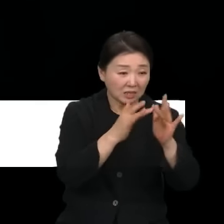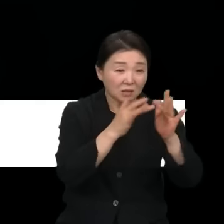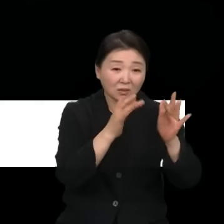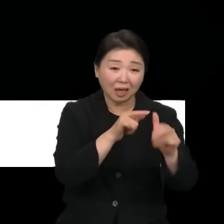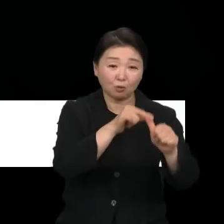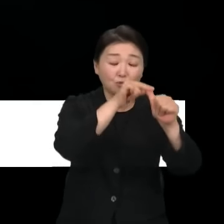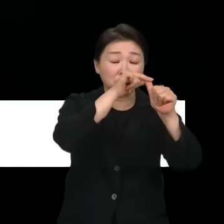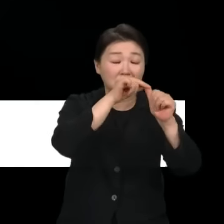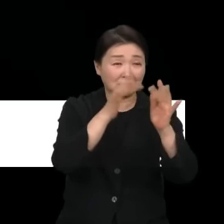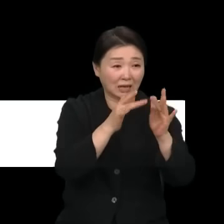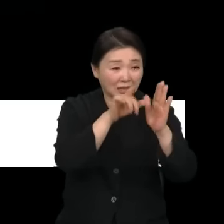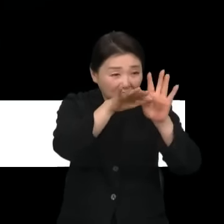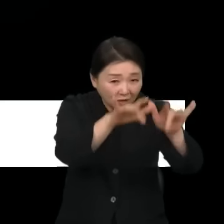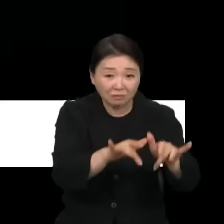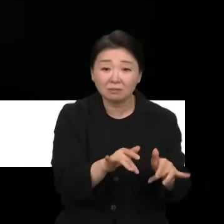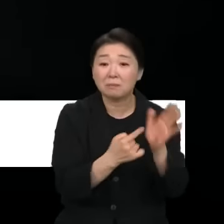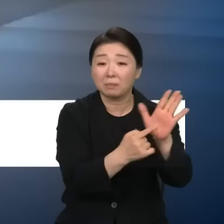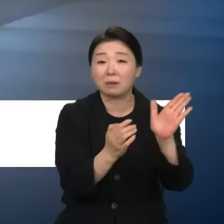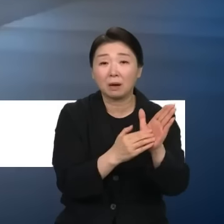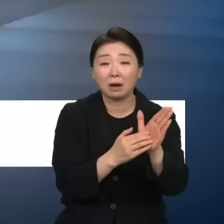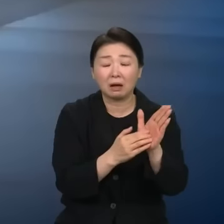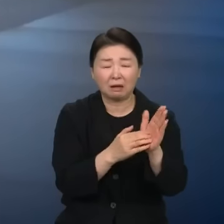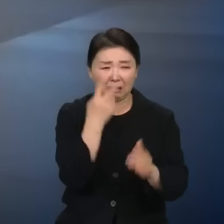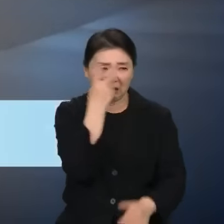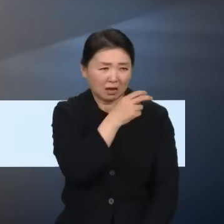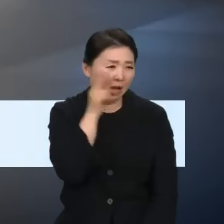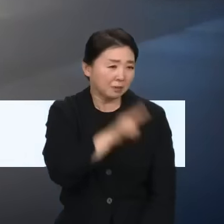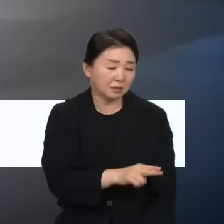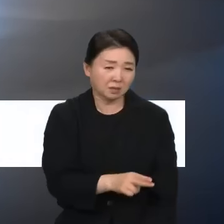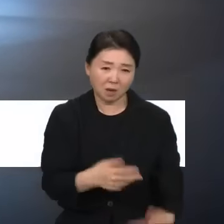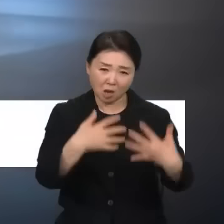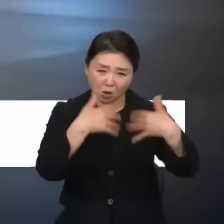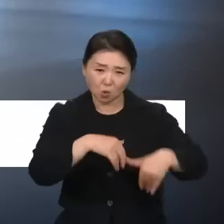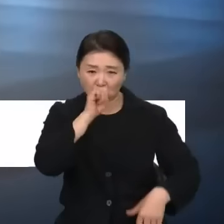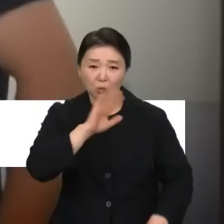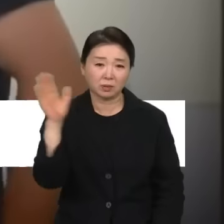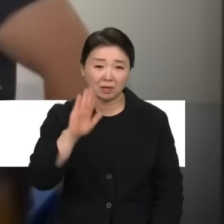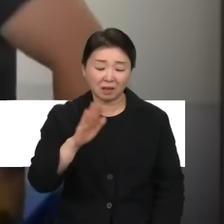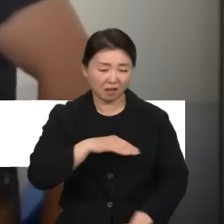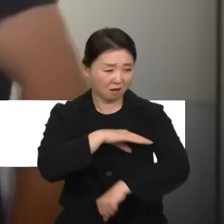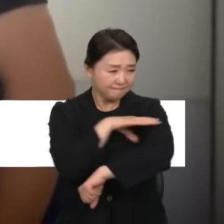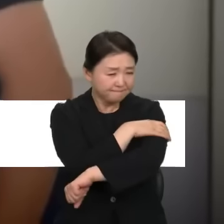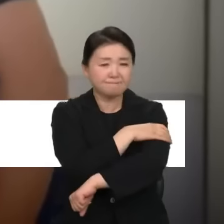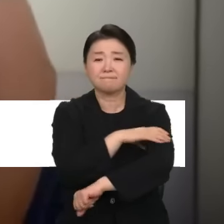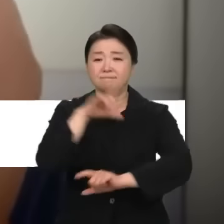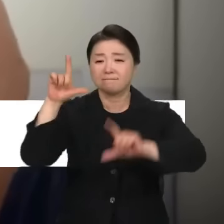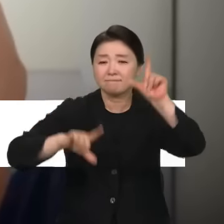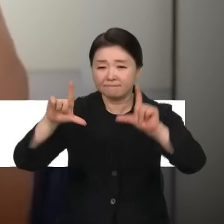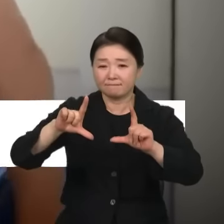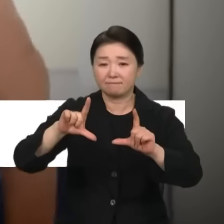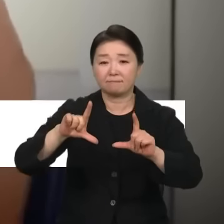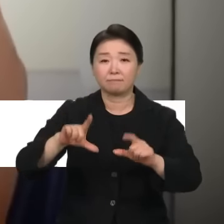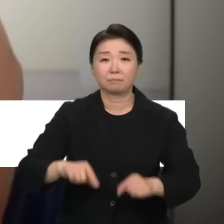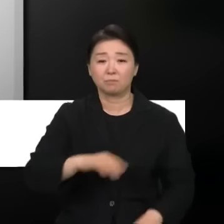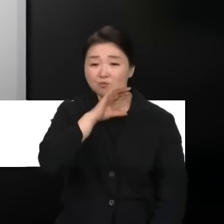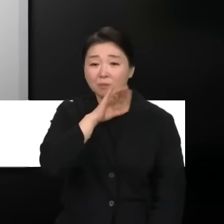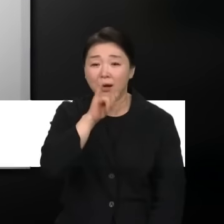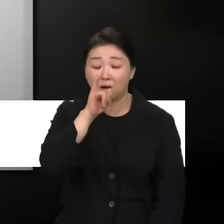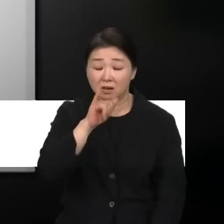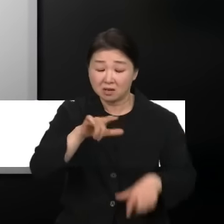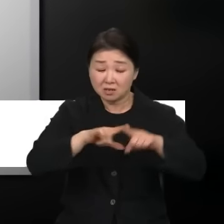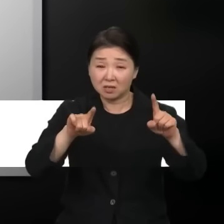주말 사이 알려진 겁니다. 과도한 감시, 열악한 조건과 권위적 태도 등이 주된 내용이었습니다.